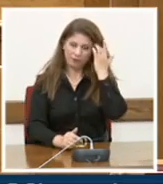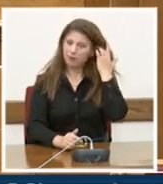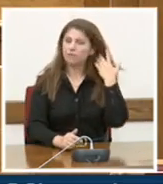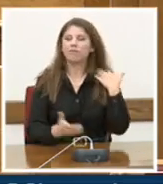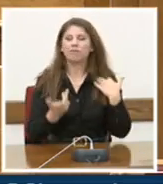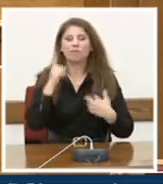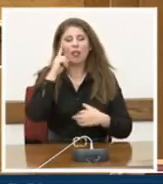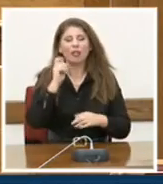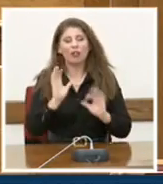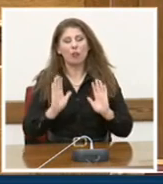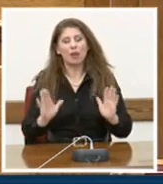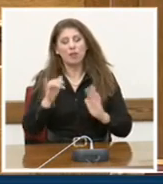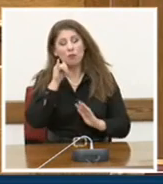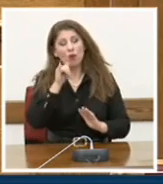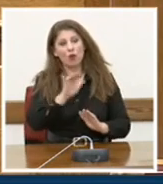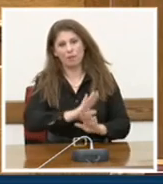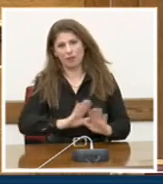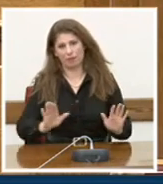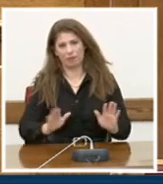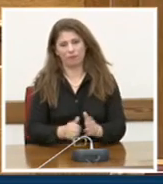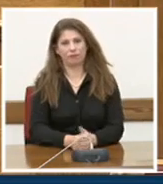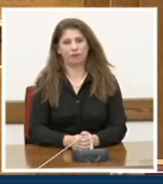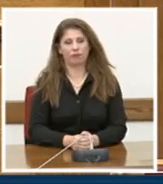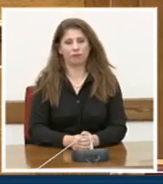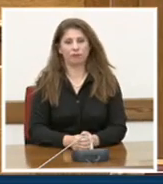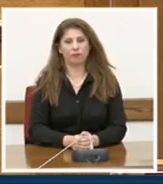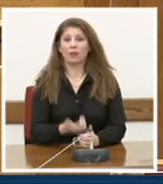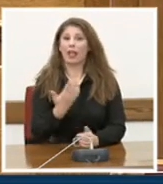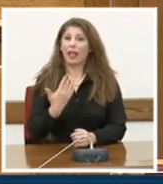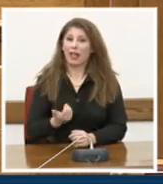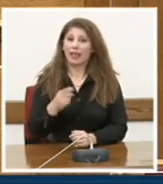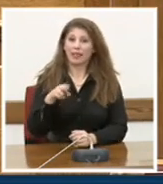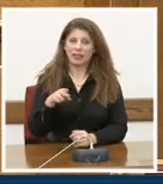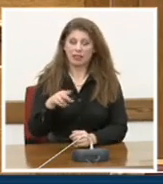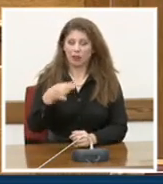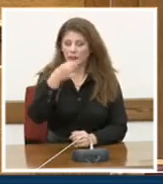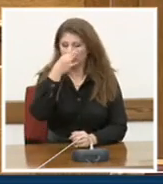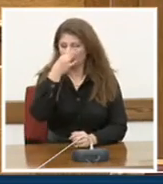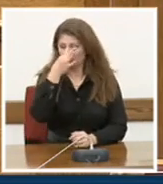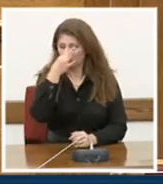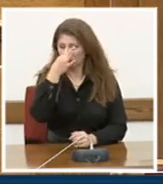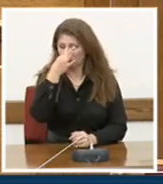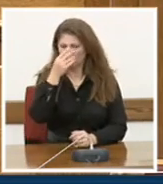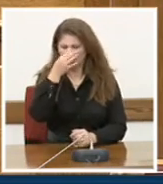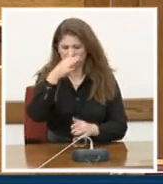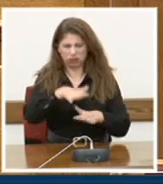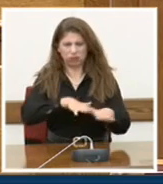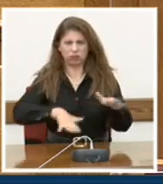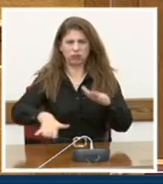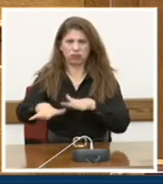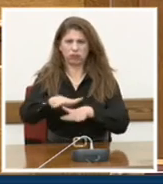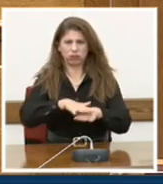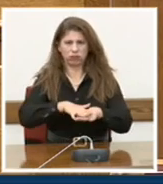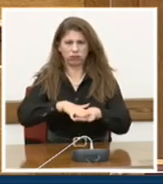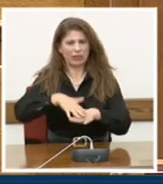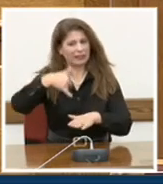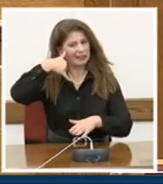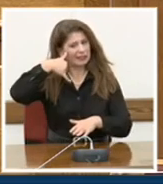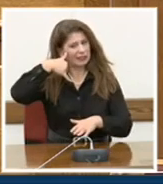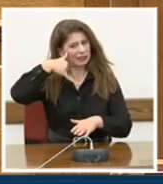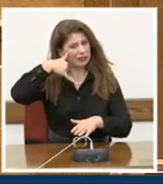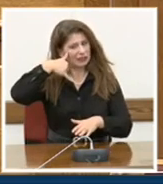και διαρκής. Αφορά το δυσόδες σκάνδαλο των υποκλοπών και παρακολουθήσεων,